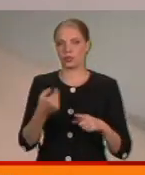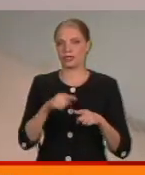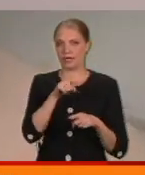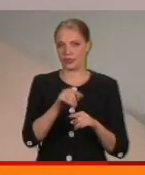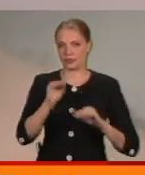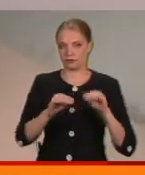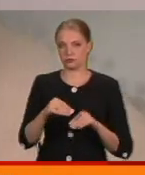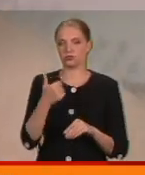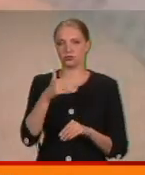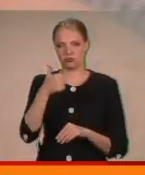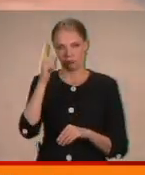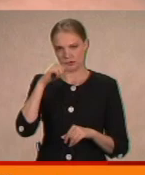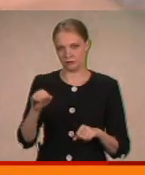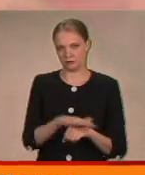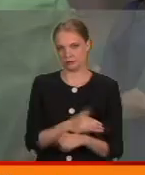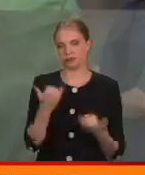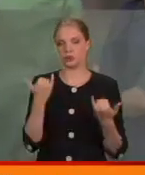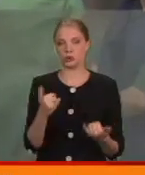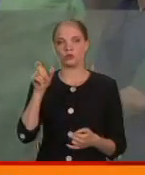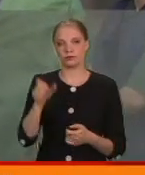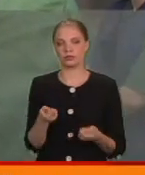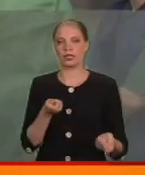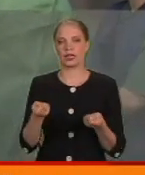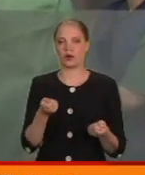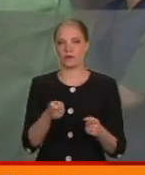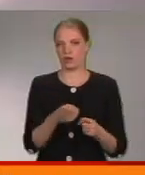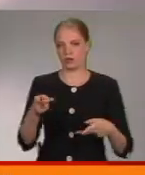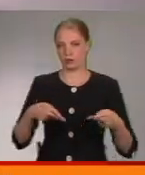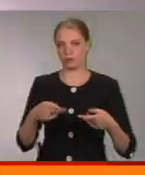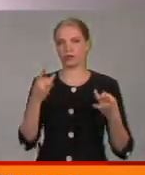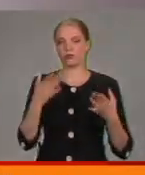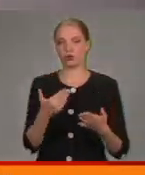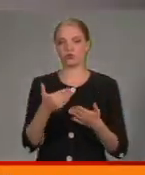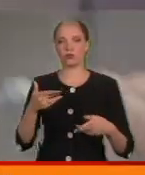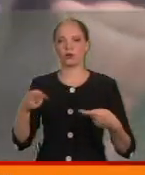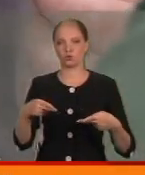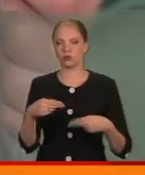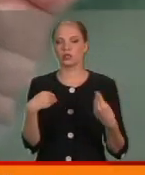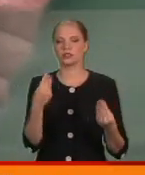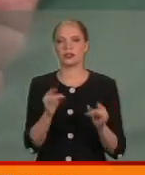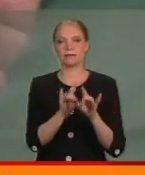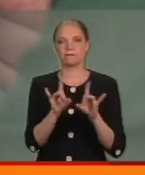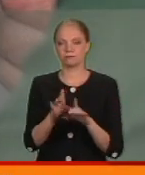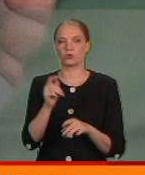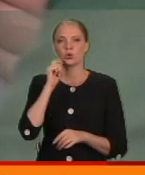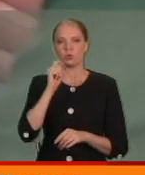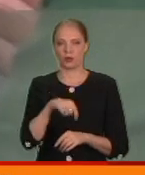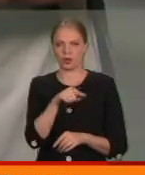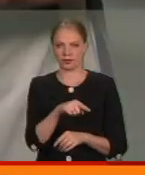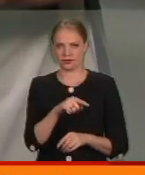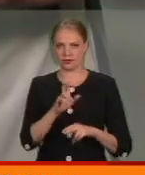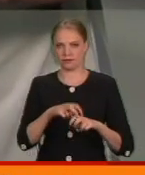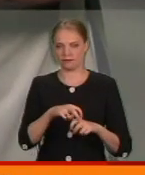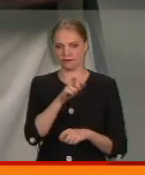цих імплантах добре знається. Сьогодні він керуватиме процесом. Просто перед операцією дає настанови українським